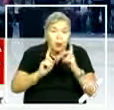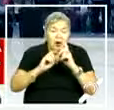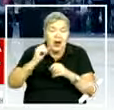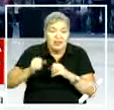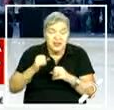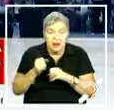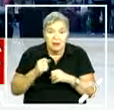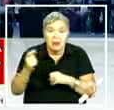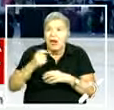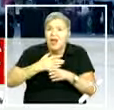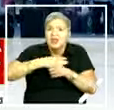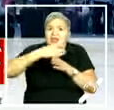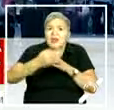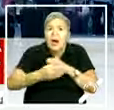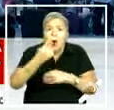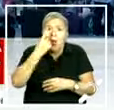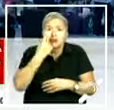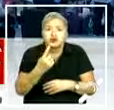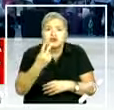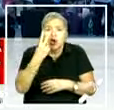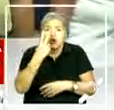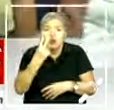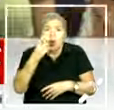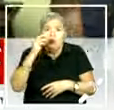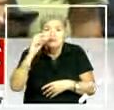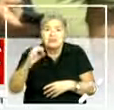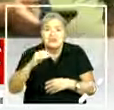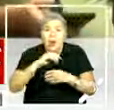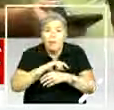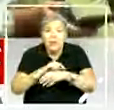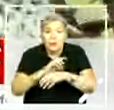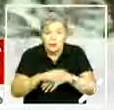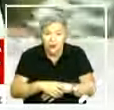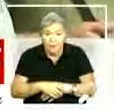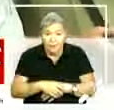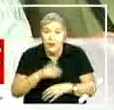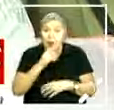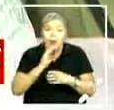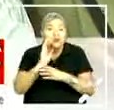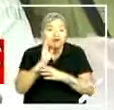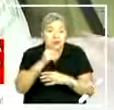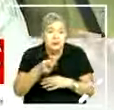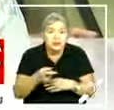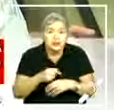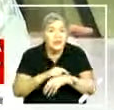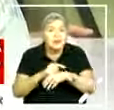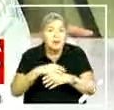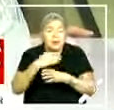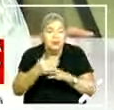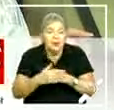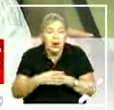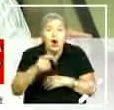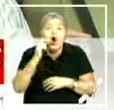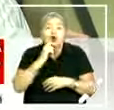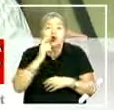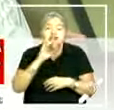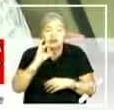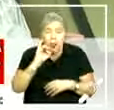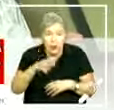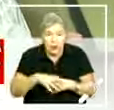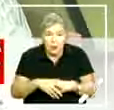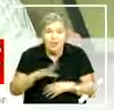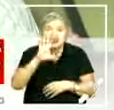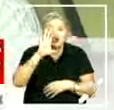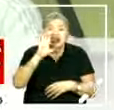avut întârzieri de până la 120 de minute. Unde mergeți și ce întârziere aveți? La Roșieri, 50